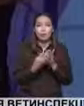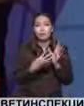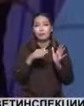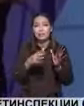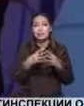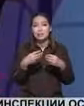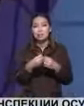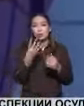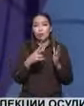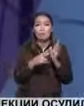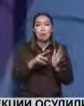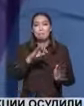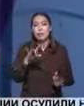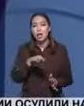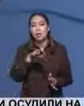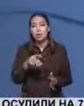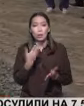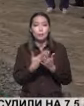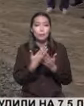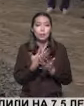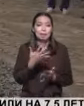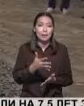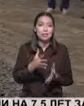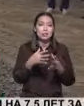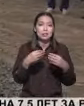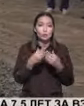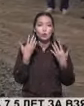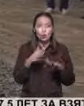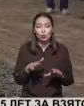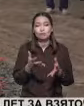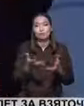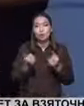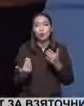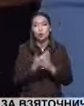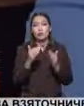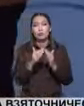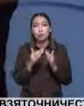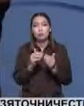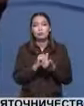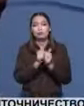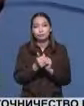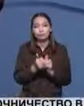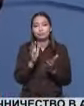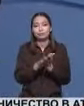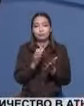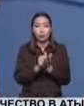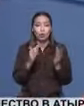на 48 миллиардов тенге. Около 5000 семей уже заселились в новые дома и квартиры взамен разрушенного